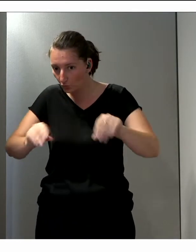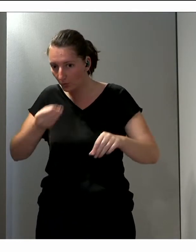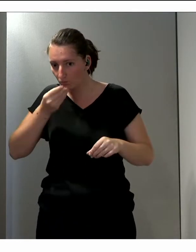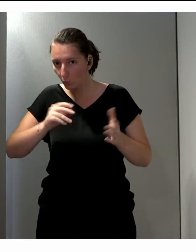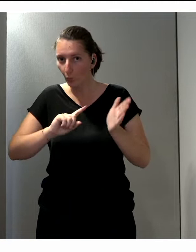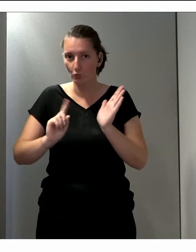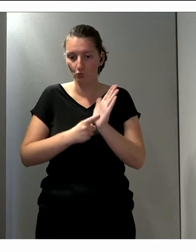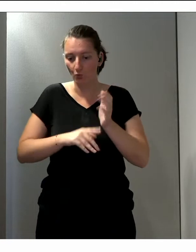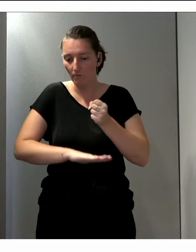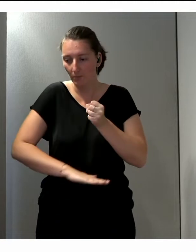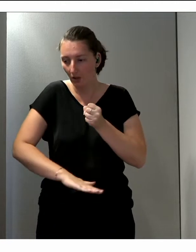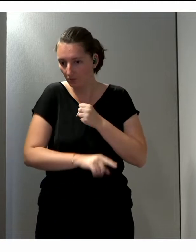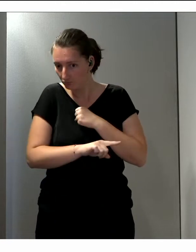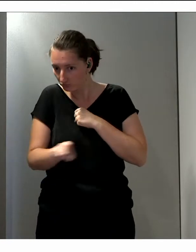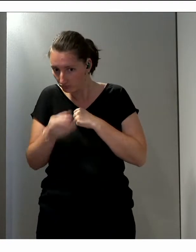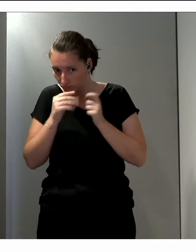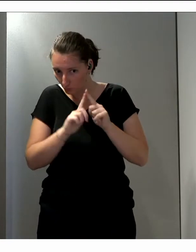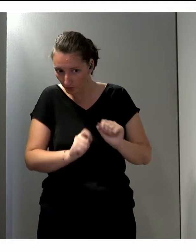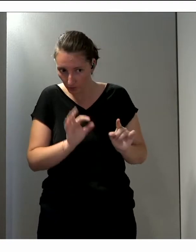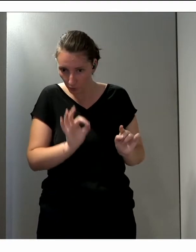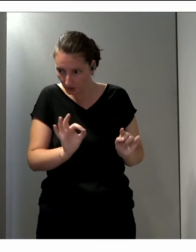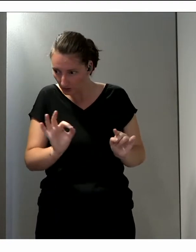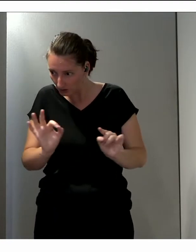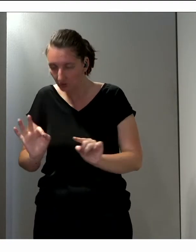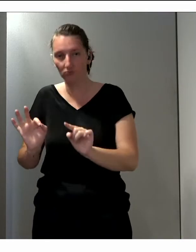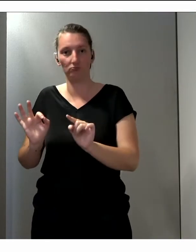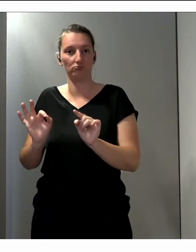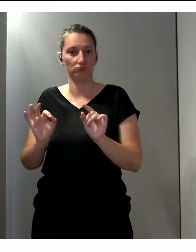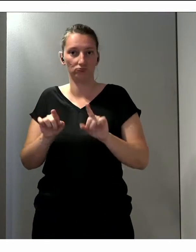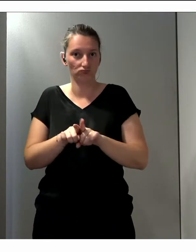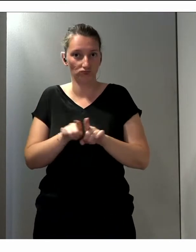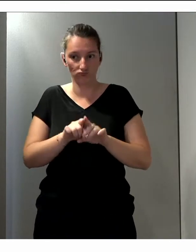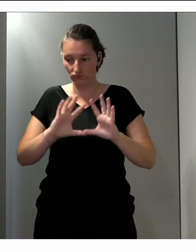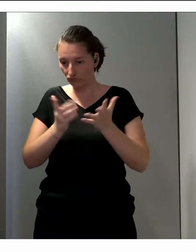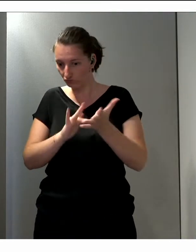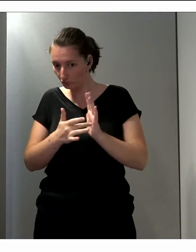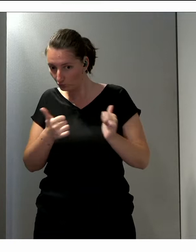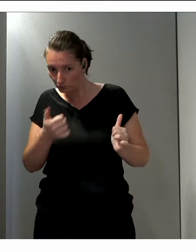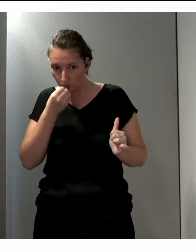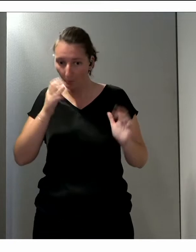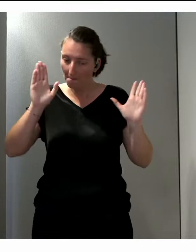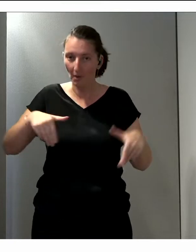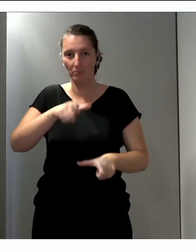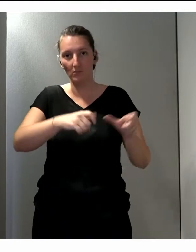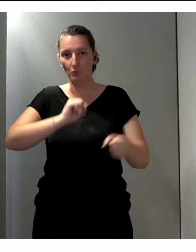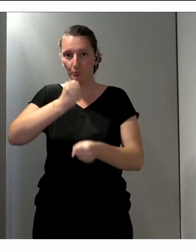sont respectés partout où il y a des restrictions de liberté sur décisions administratives ou